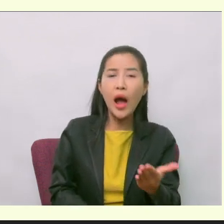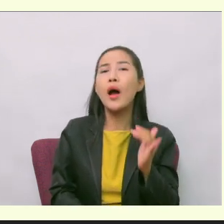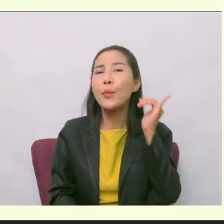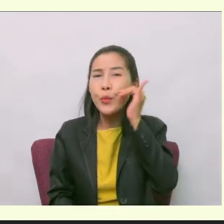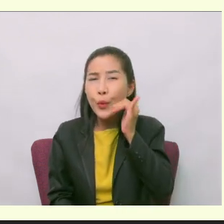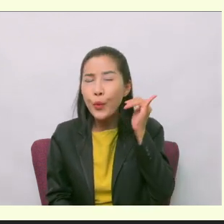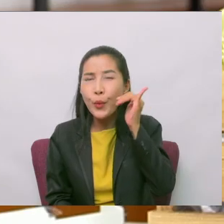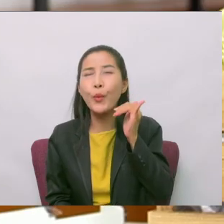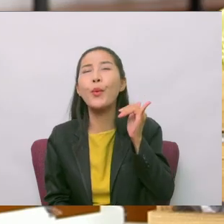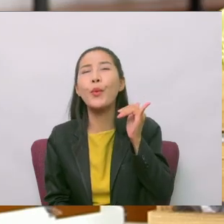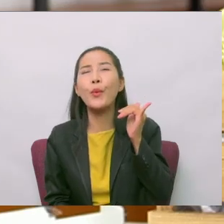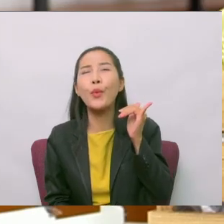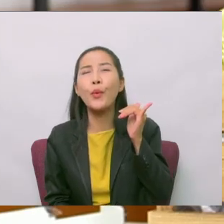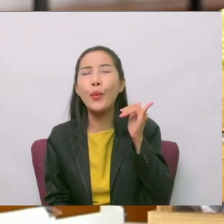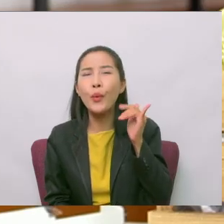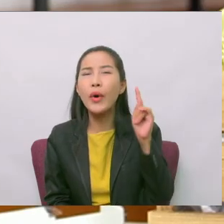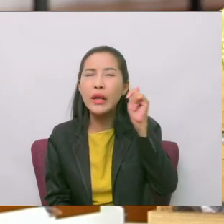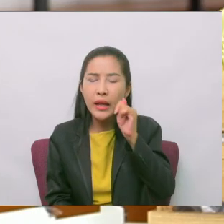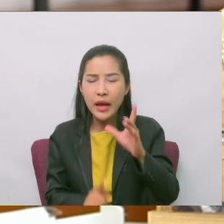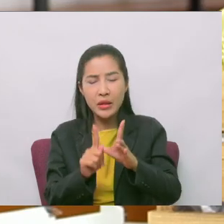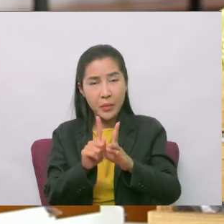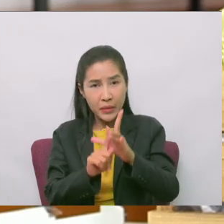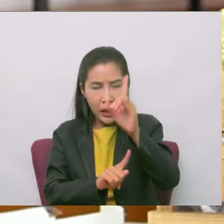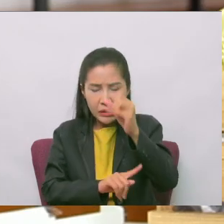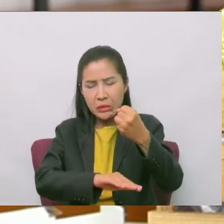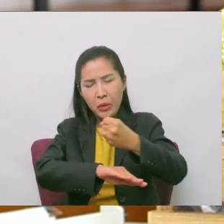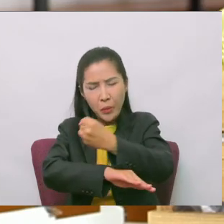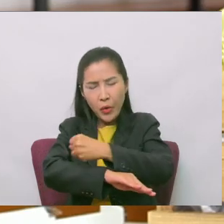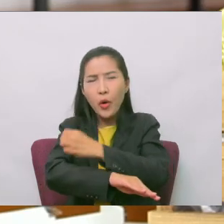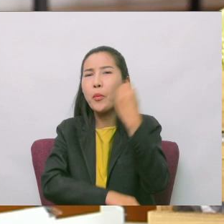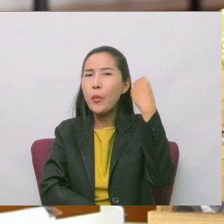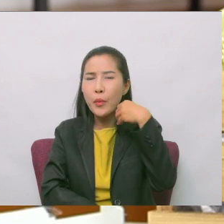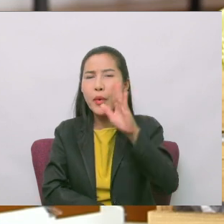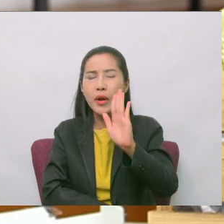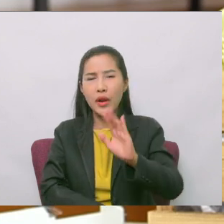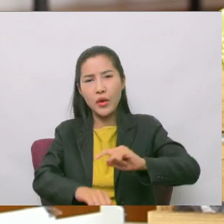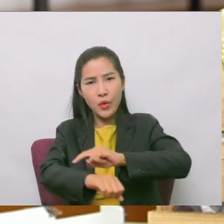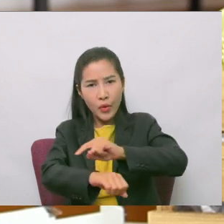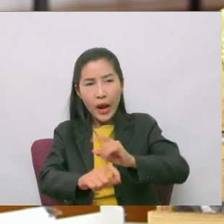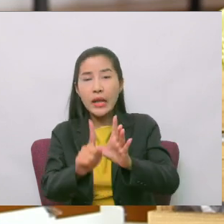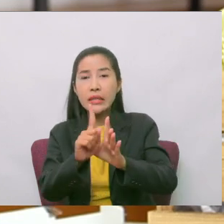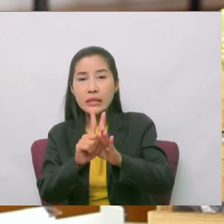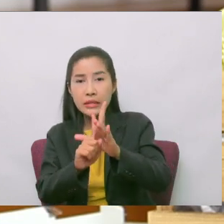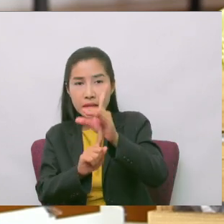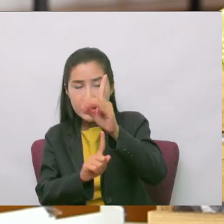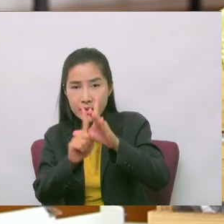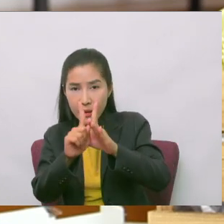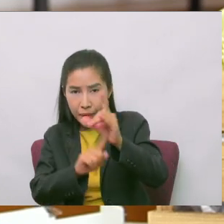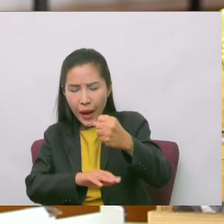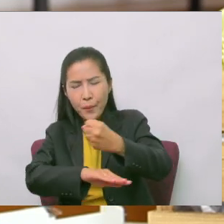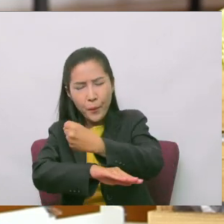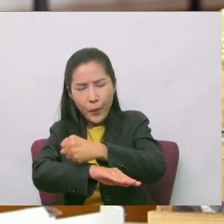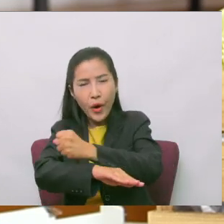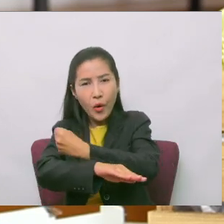าห์หนึ่งก็ไม่ควรใช้บ่อยเกินไปนะคะก็ระยะเวลาที่เหมาะก็ประมาณอยู่ที่ประมาณ3วันนะคะ 2-3